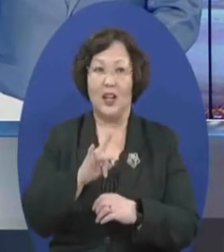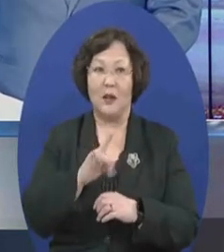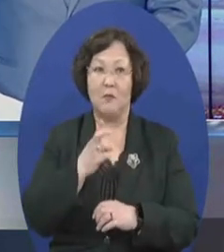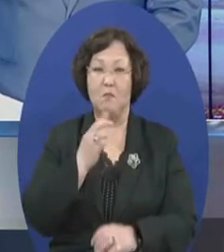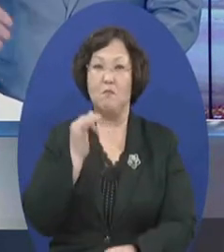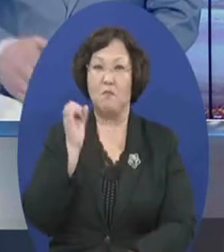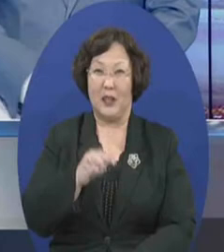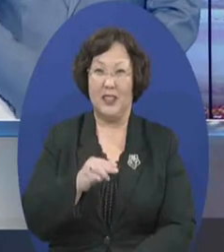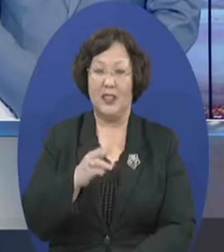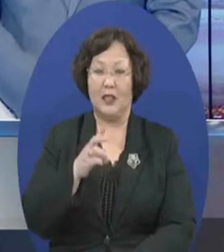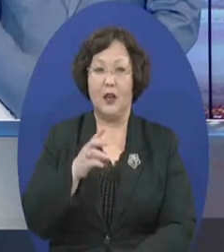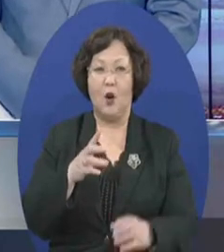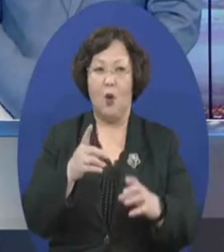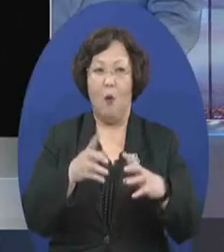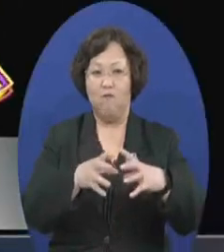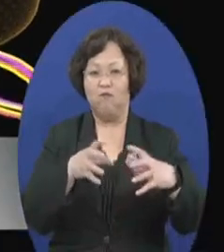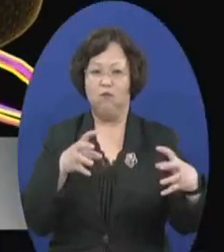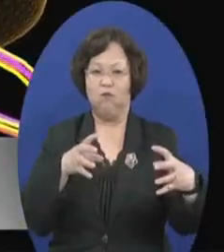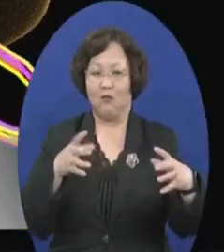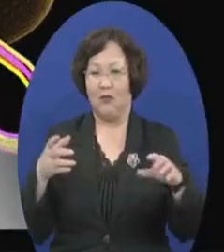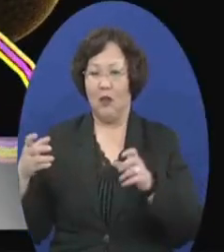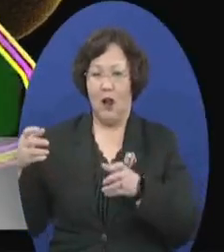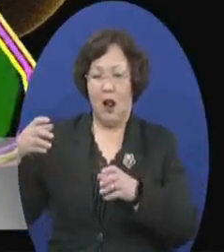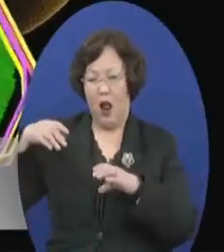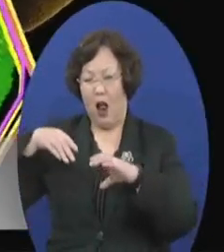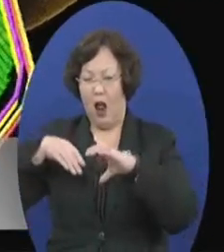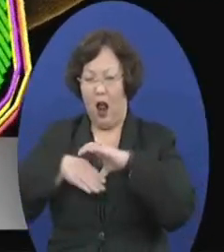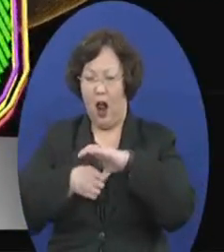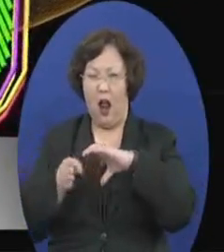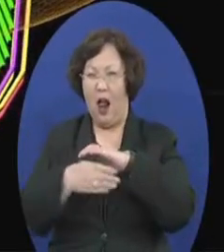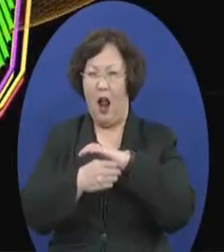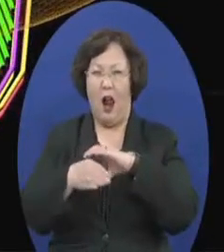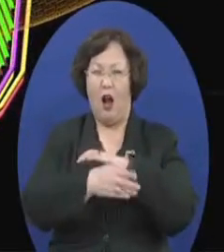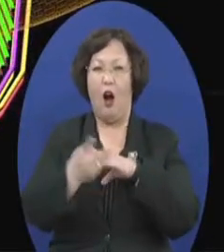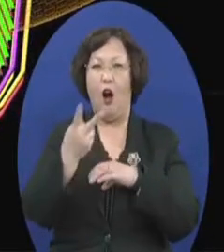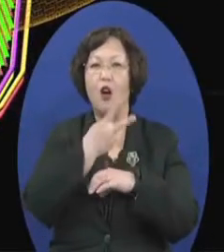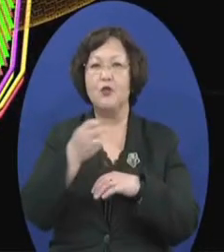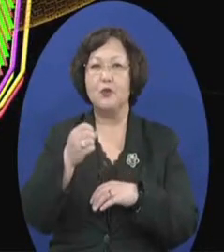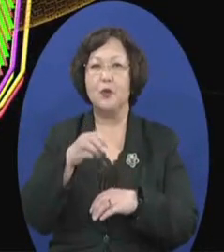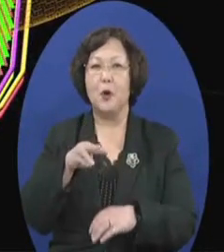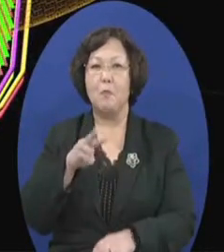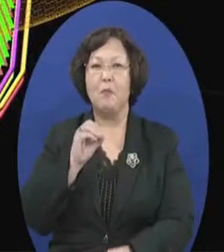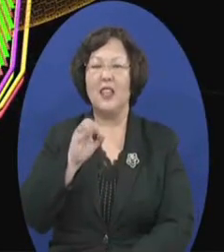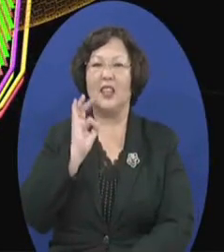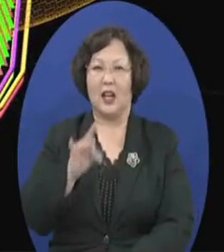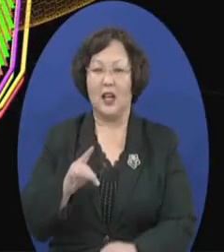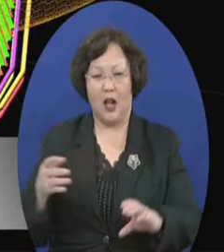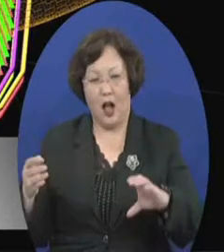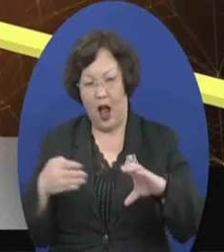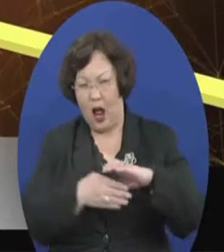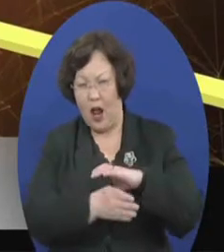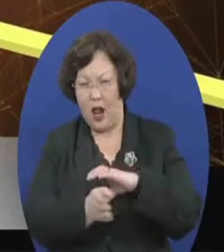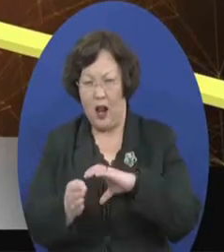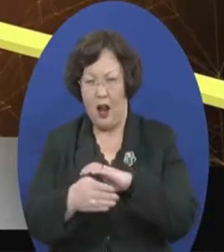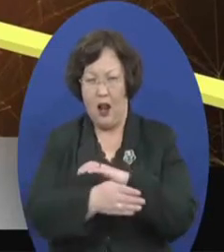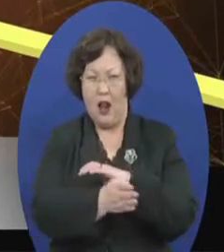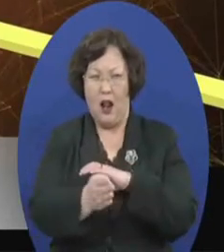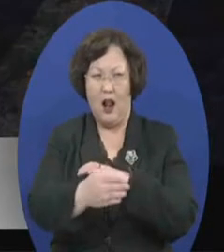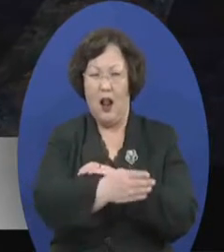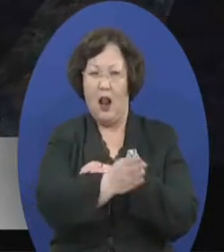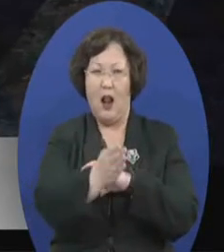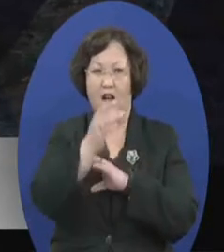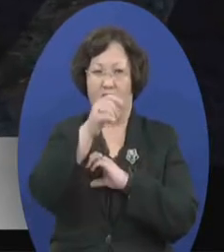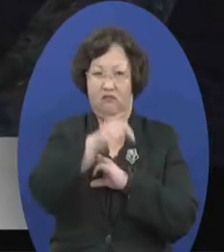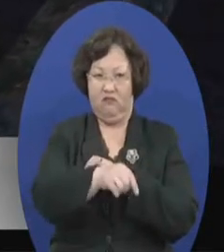энэ хонглоодыг байгуулж байгаа. Хонглоод нь нийтээ 200 орчим км үргэлжилнэ. За энэ одоо түнэл хонглоодаас